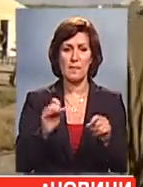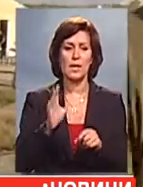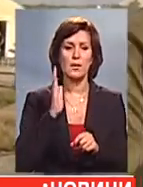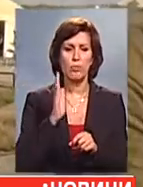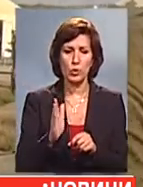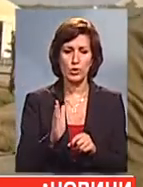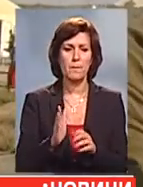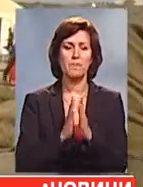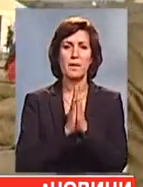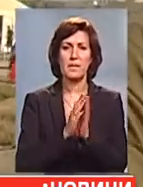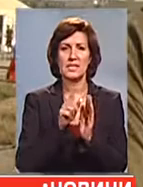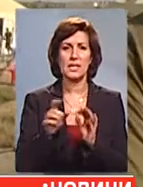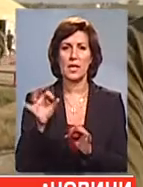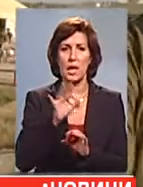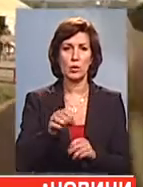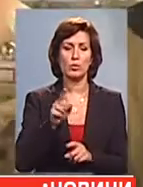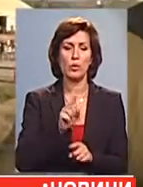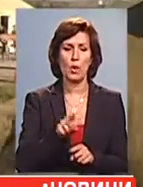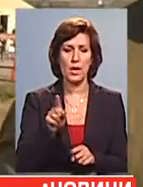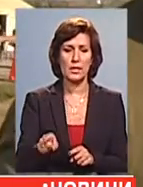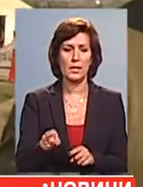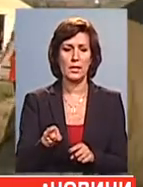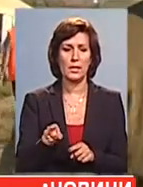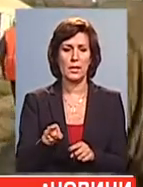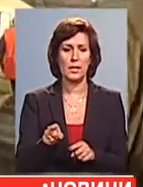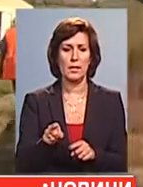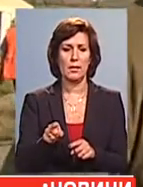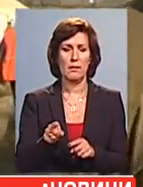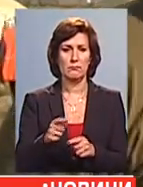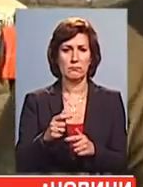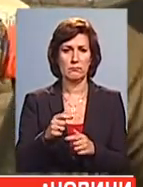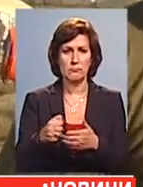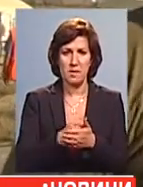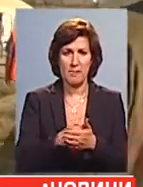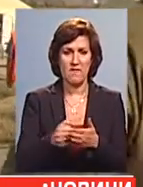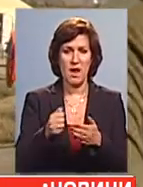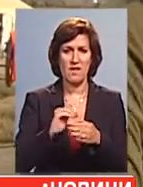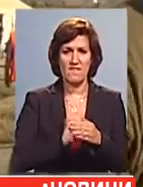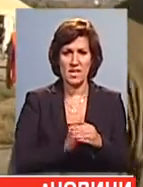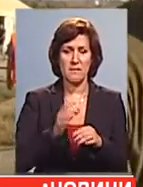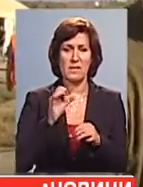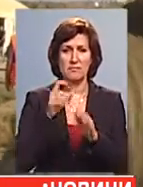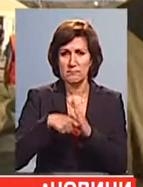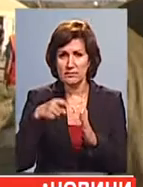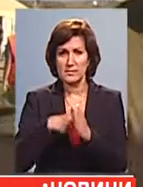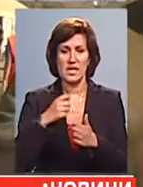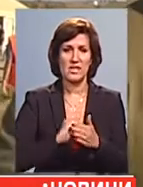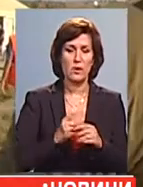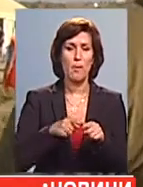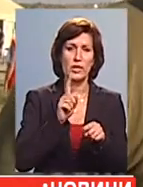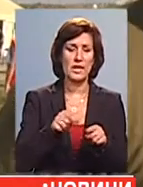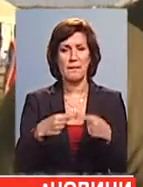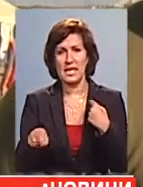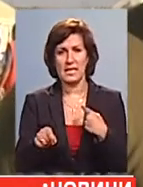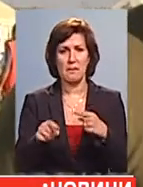будем просить их о том, чтобы они пробивали те фирмы и давали нам информацию ту или иную по тем или